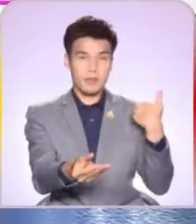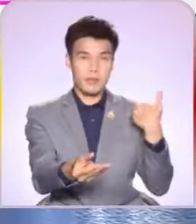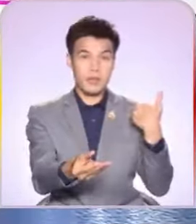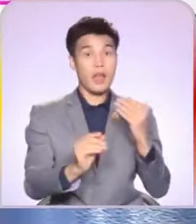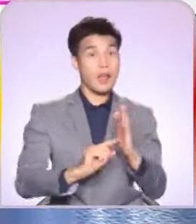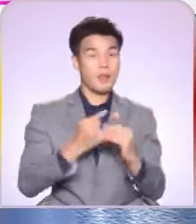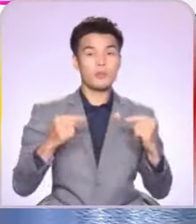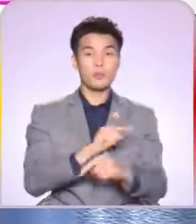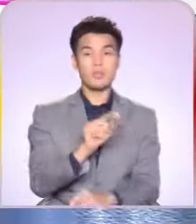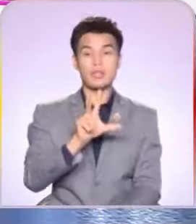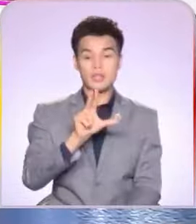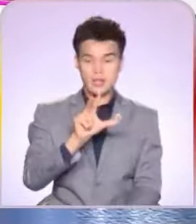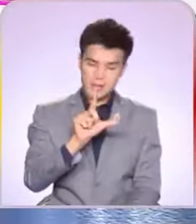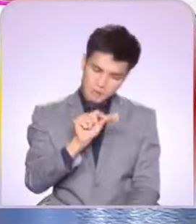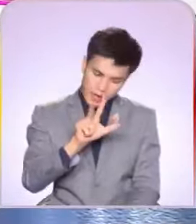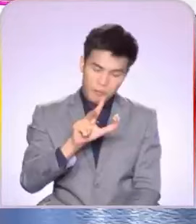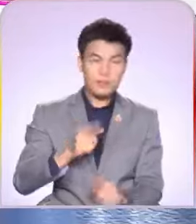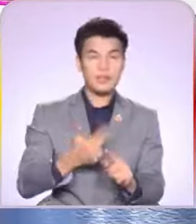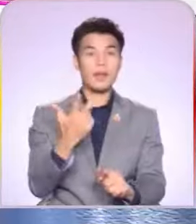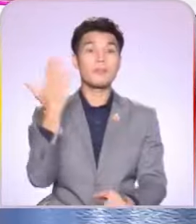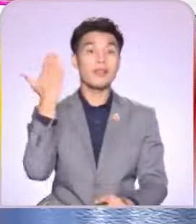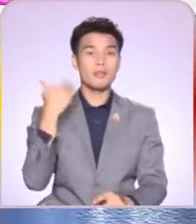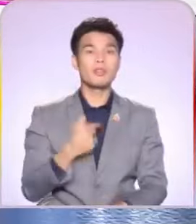ผลตั้งแต่23 มีนาคมที่ผ่านมานะคะ